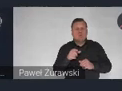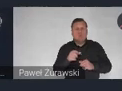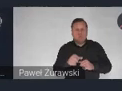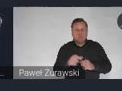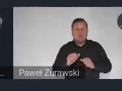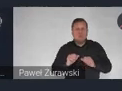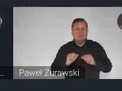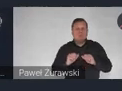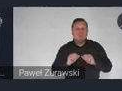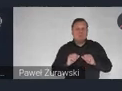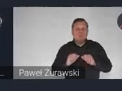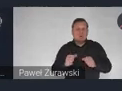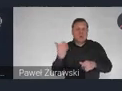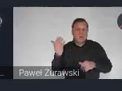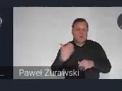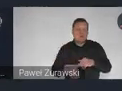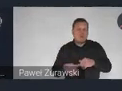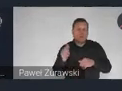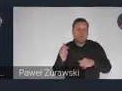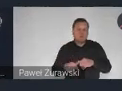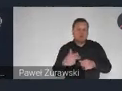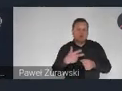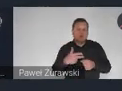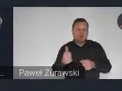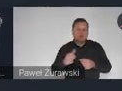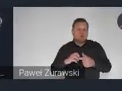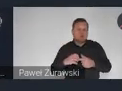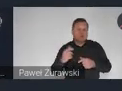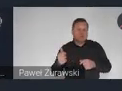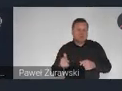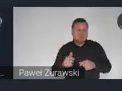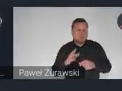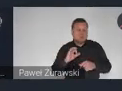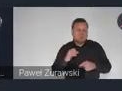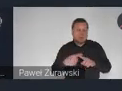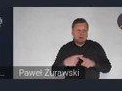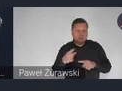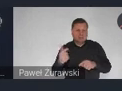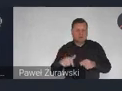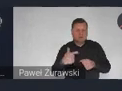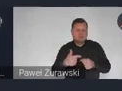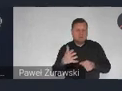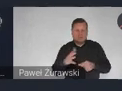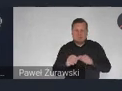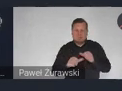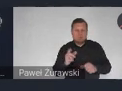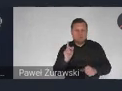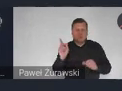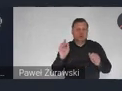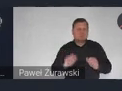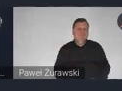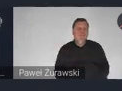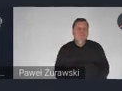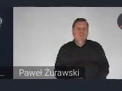powinny być również zakończone do 31 grudnia maksymalnie 2025 roku